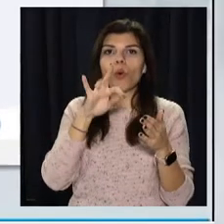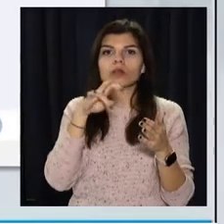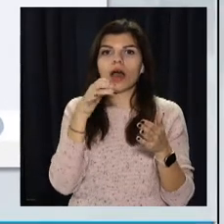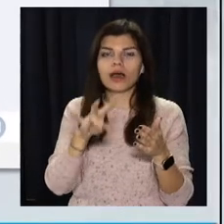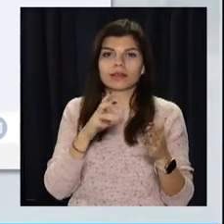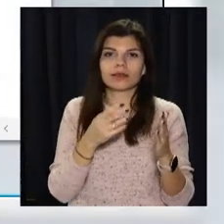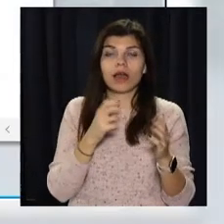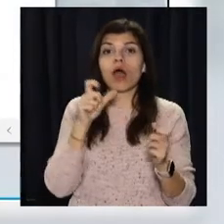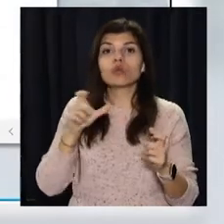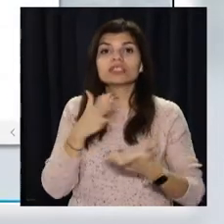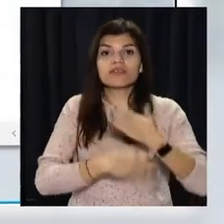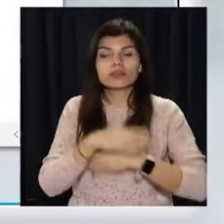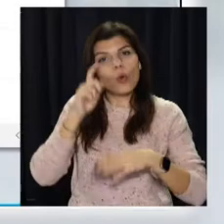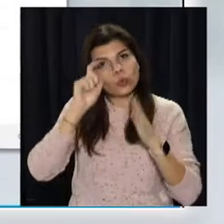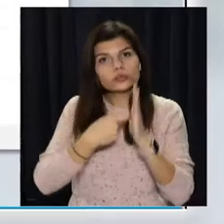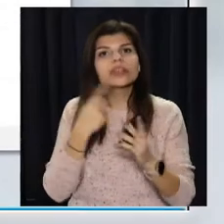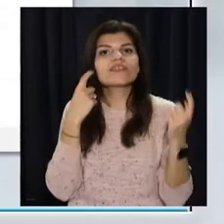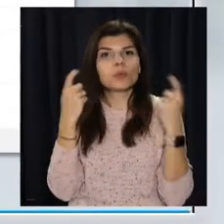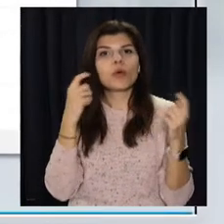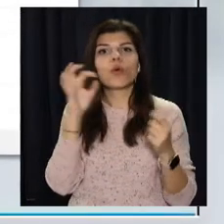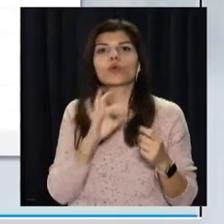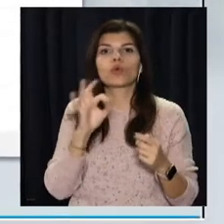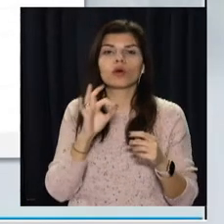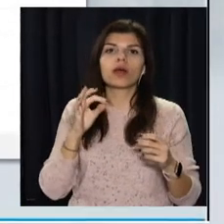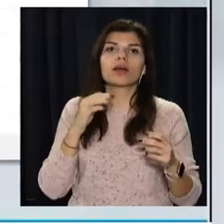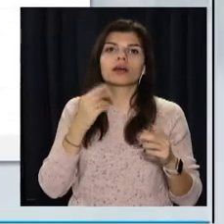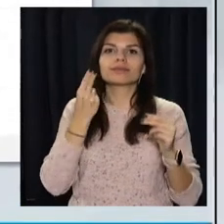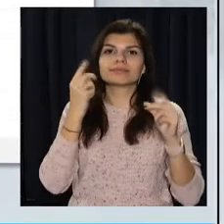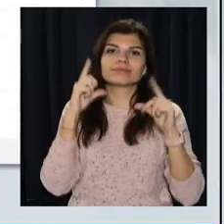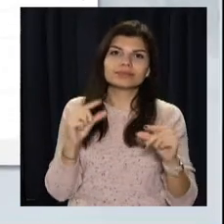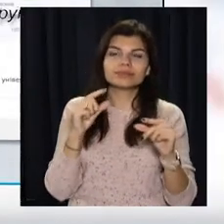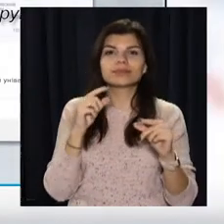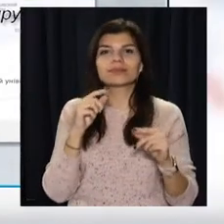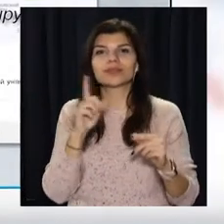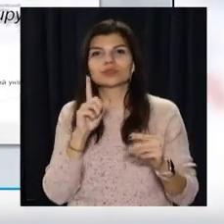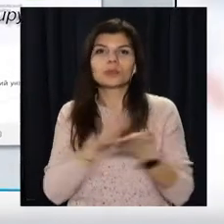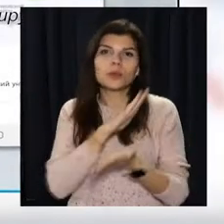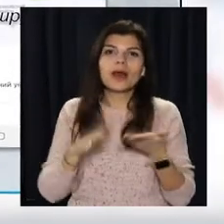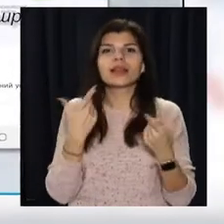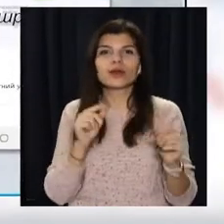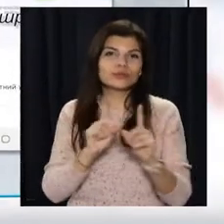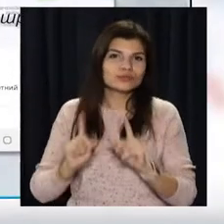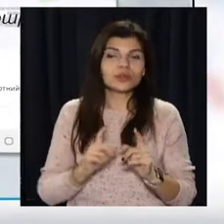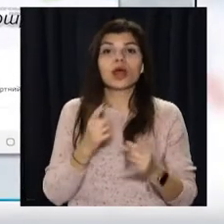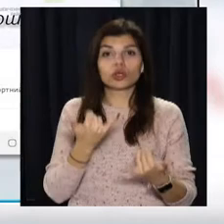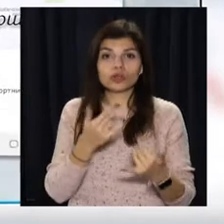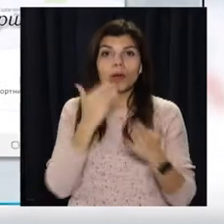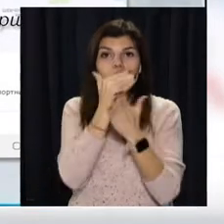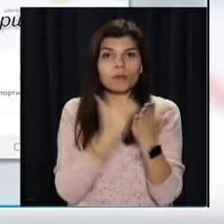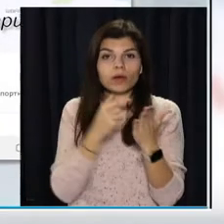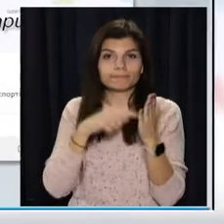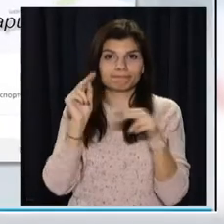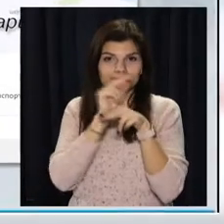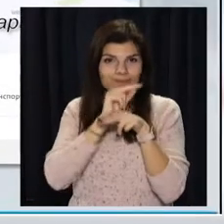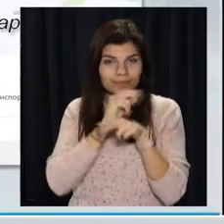з інвалідністю – дізнаватися інформацію про низькопідлоговий транспорт. Нині застосунок ще доопрацьовують, кажуть автори